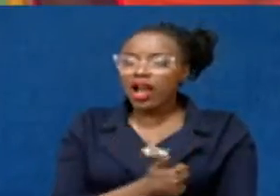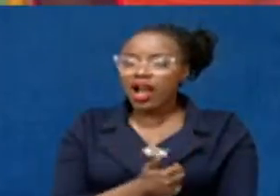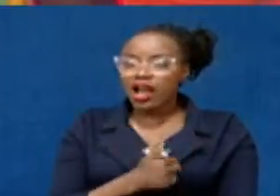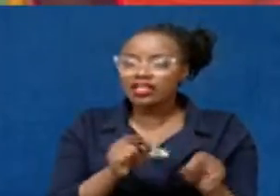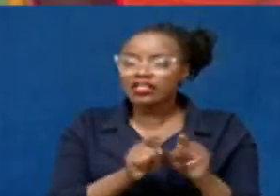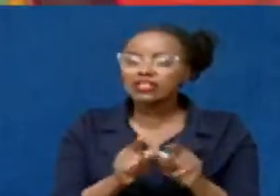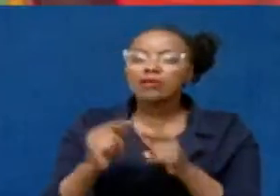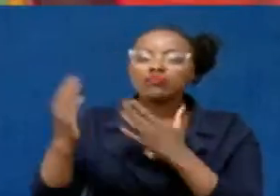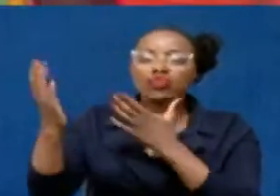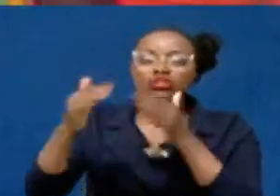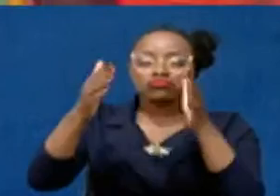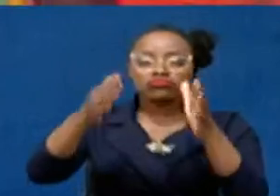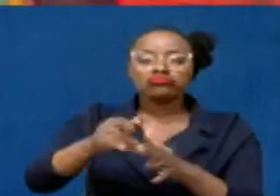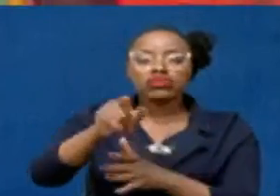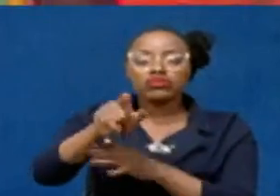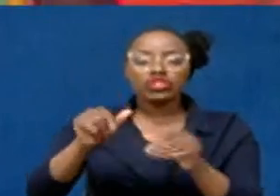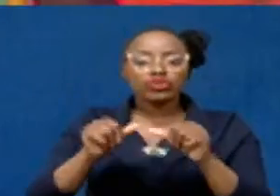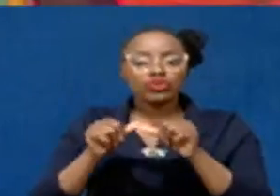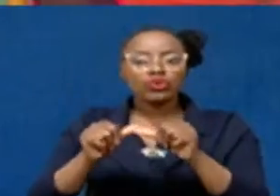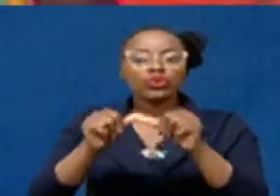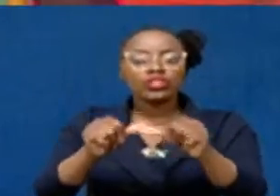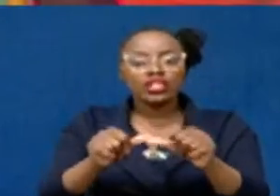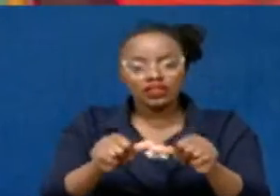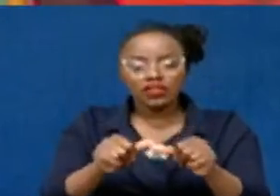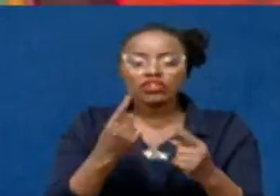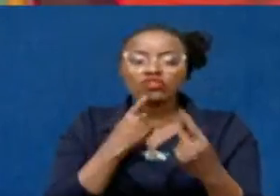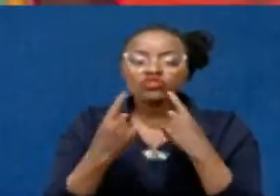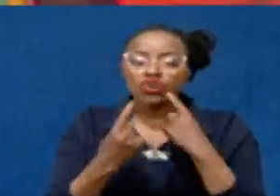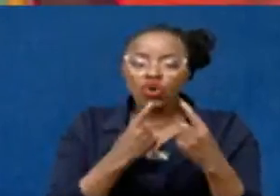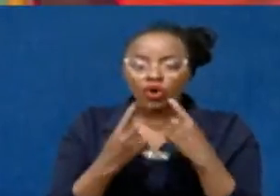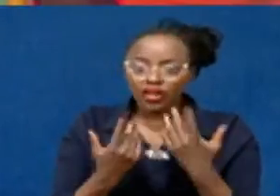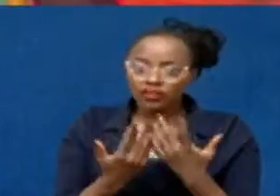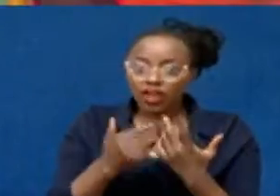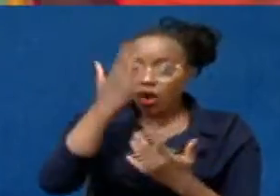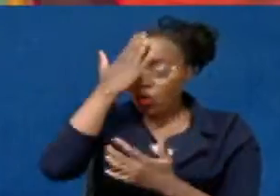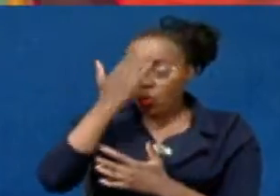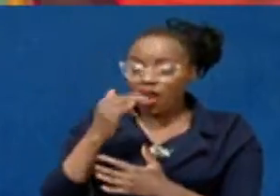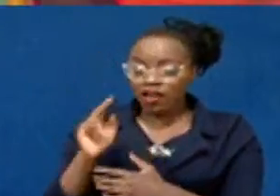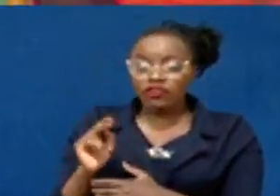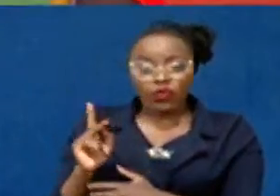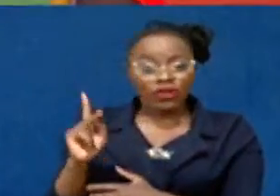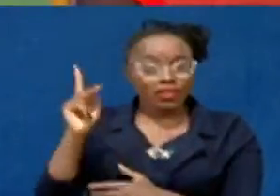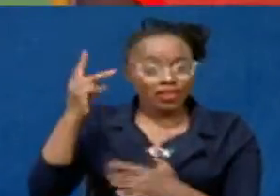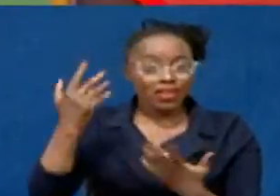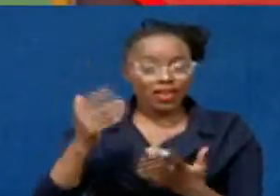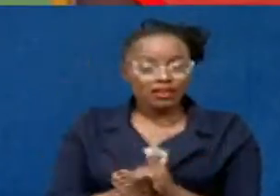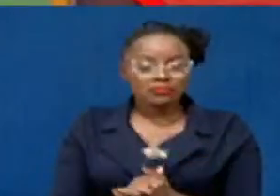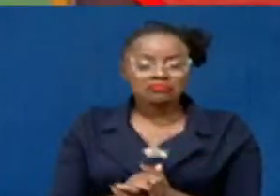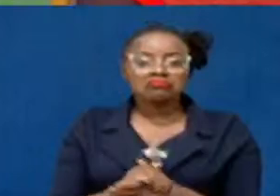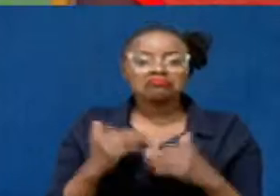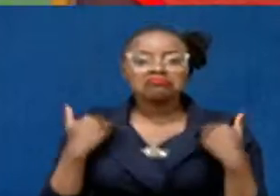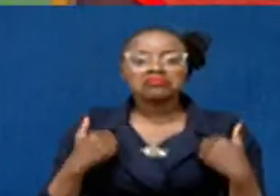still expect you to continue the talk for the sake of this country. Mimi nataka